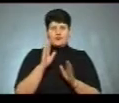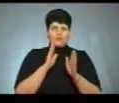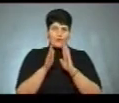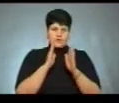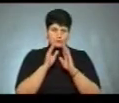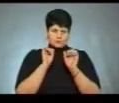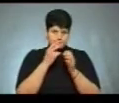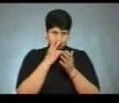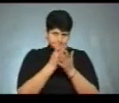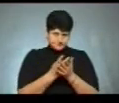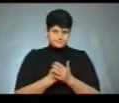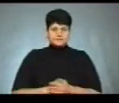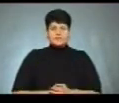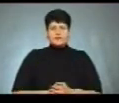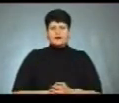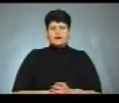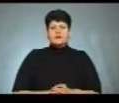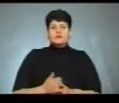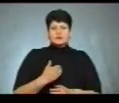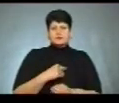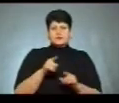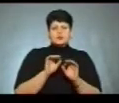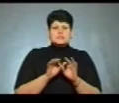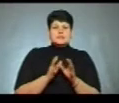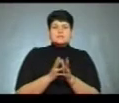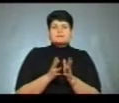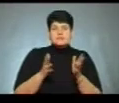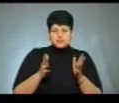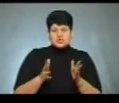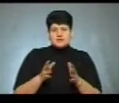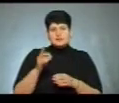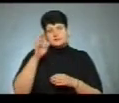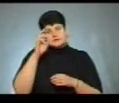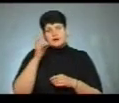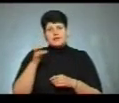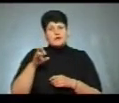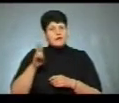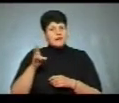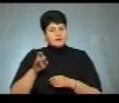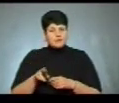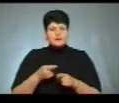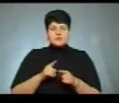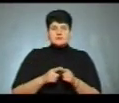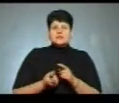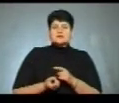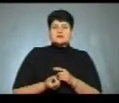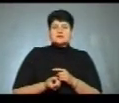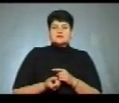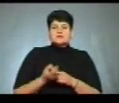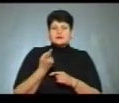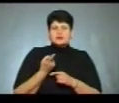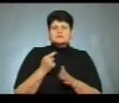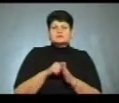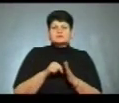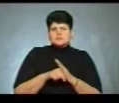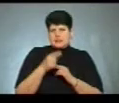Facebook. Отож, пане Вадиме, насамперед хочемо, щоб ви роз'яснили більше. Муніципальна няня, це поняття з'явилося безпосередньо